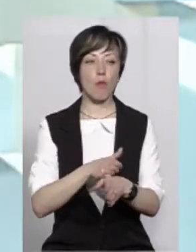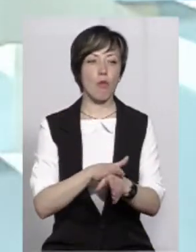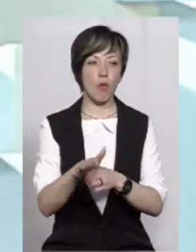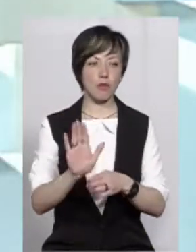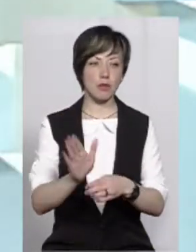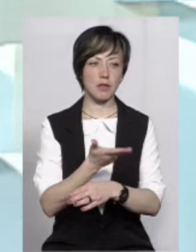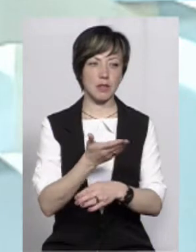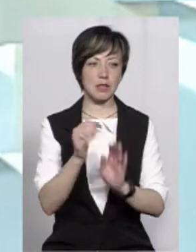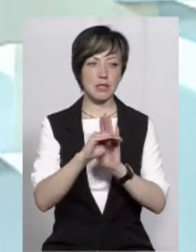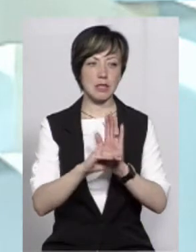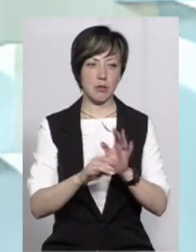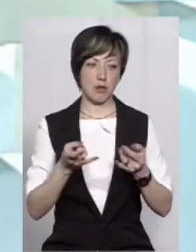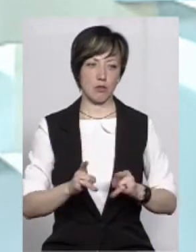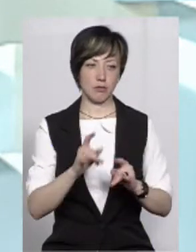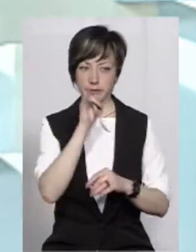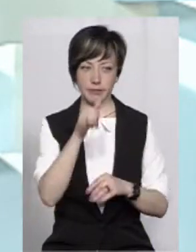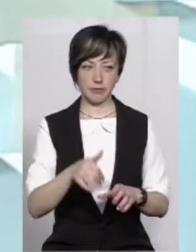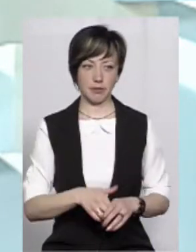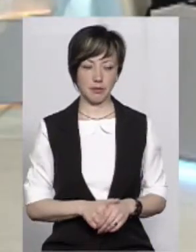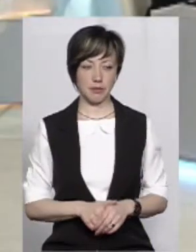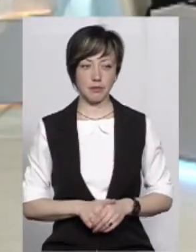повне видалення системи.